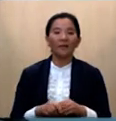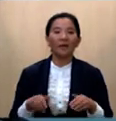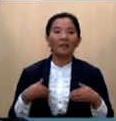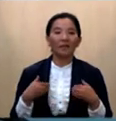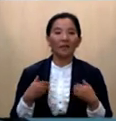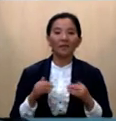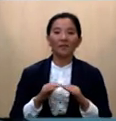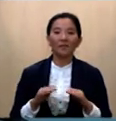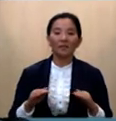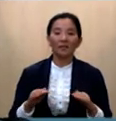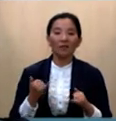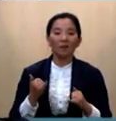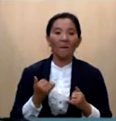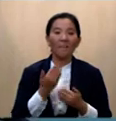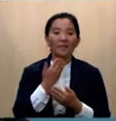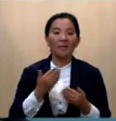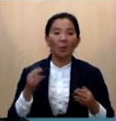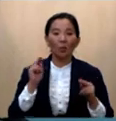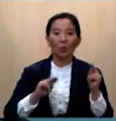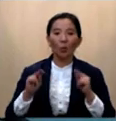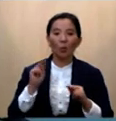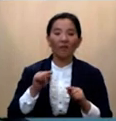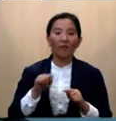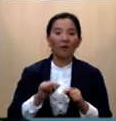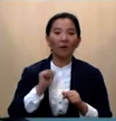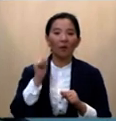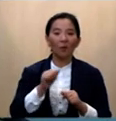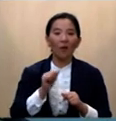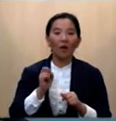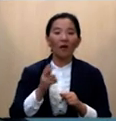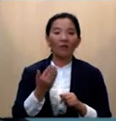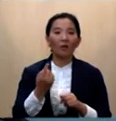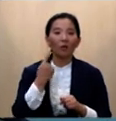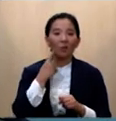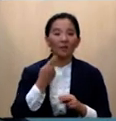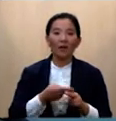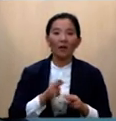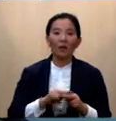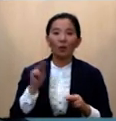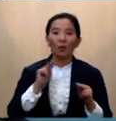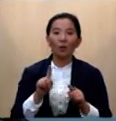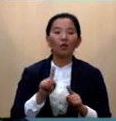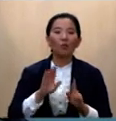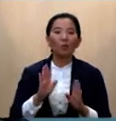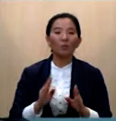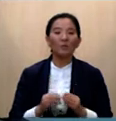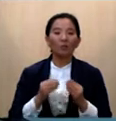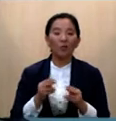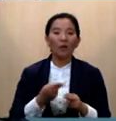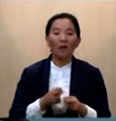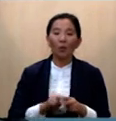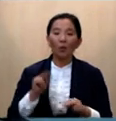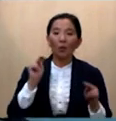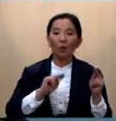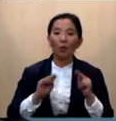Здравствуйте, дети! Вот настал последний урок в этом году. Как вы думаете, этот урок чему будет посвящен? Этот урок